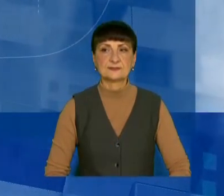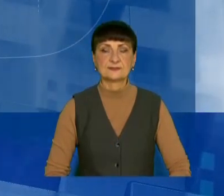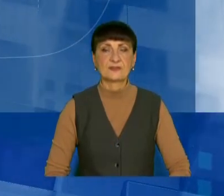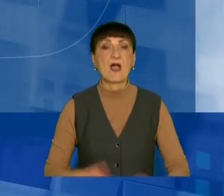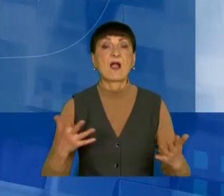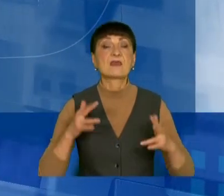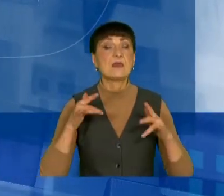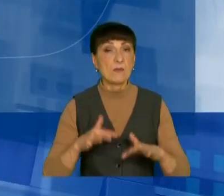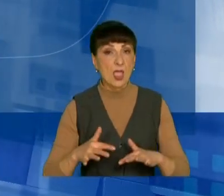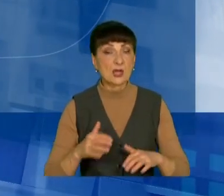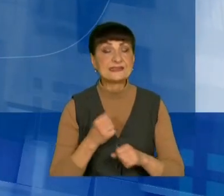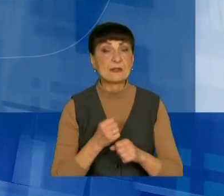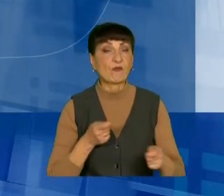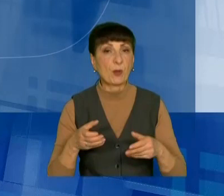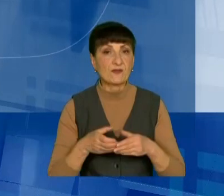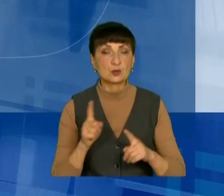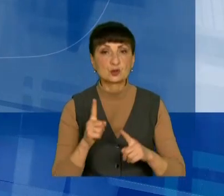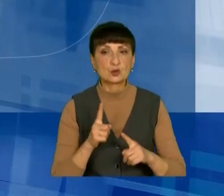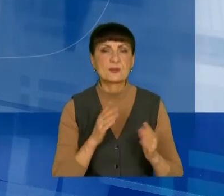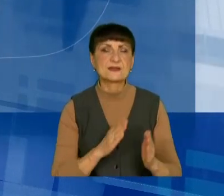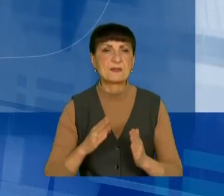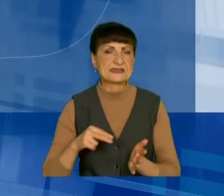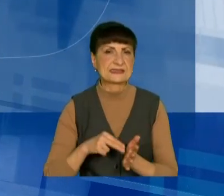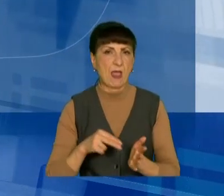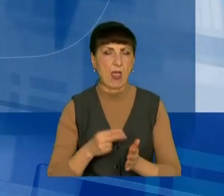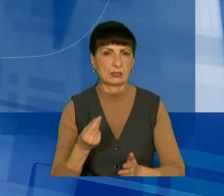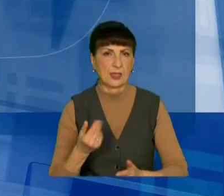Какие меры предпринимают в правительстве, чтобы стабилизировать цены?